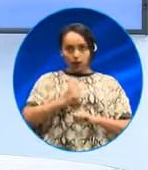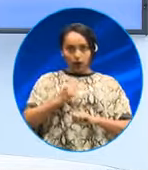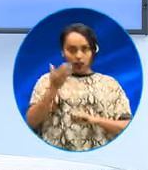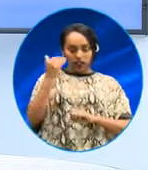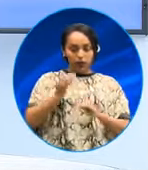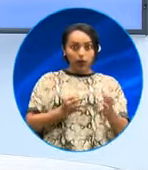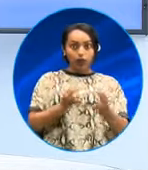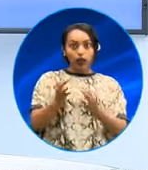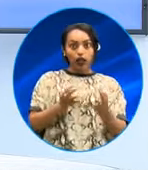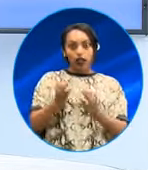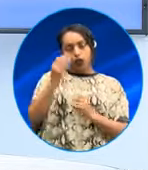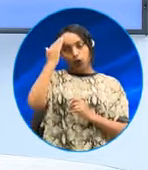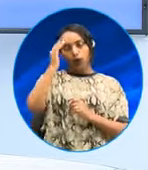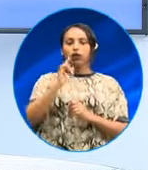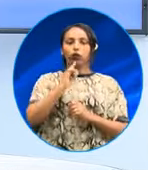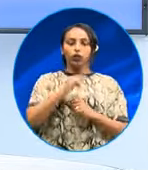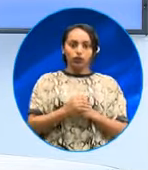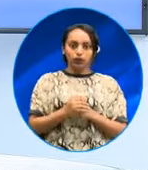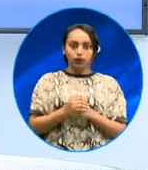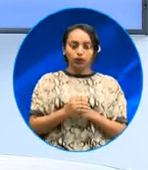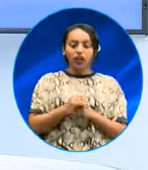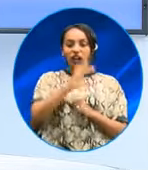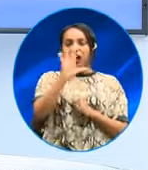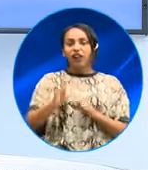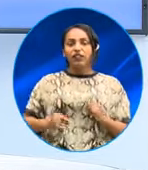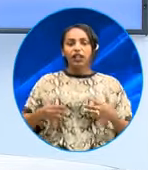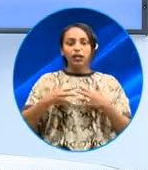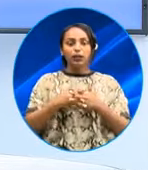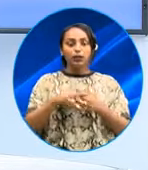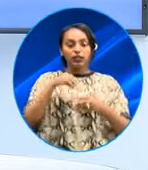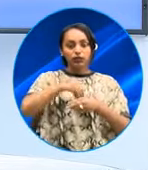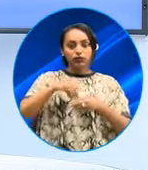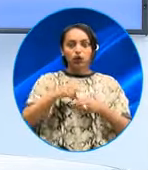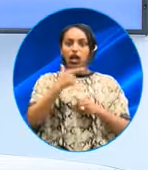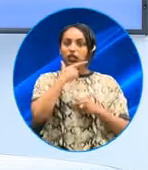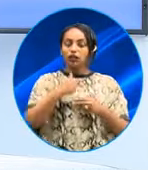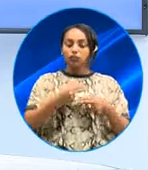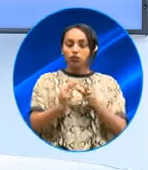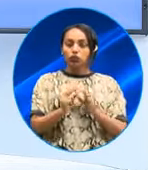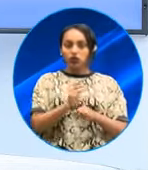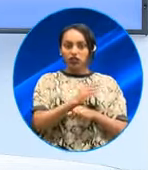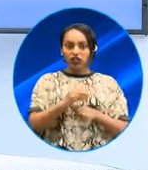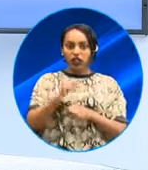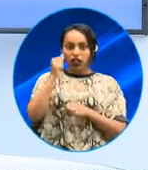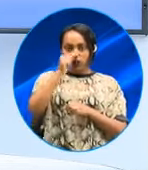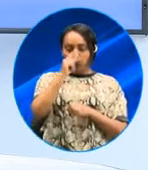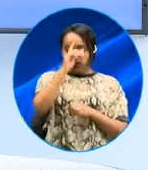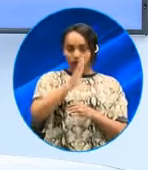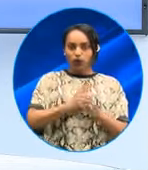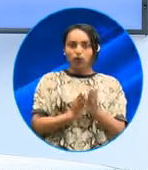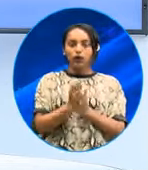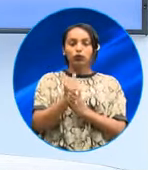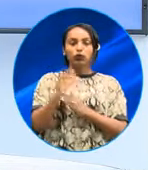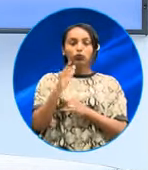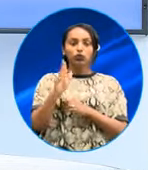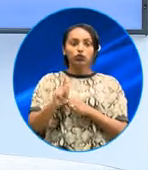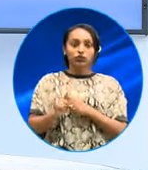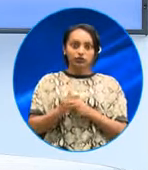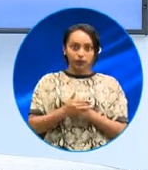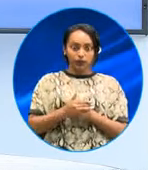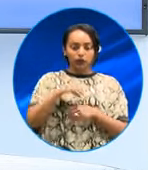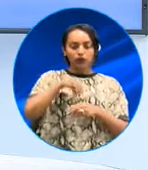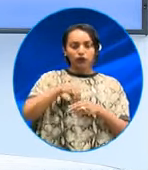እንደነበር መግለጻቸው የሚታወስ ነው። የአፍሪካ ህብረት የምርጫ ታዛቢ ቡድንና የኢትዮጵያ ሰብአዊ መብቶች